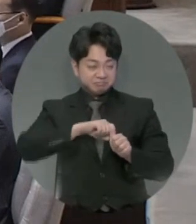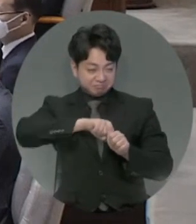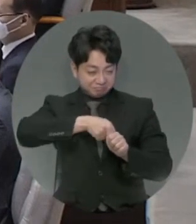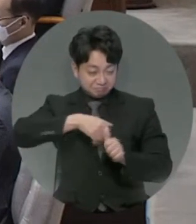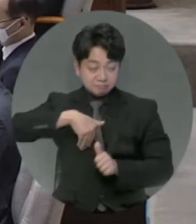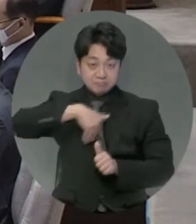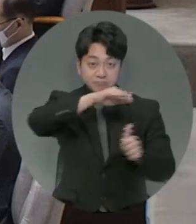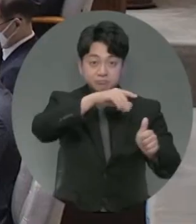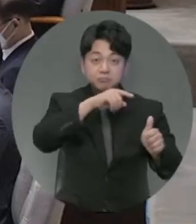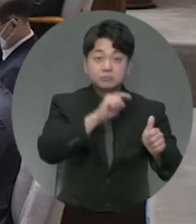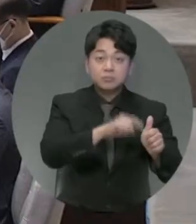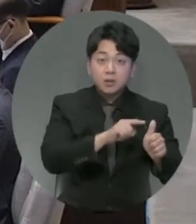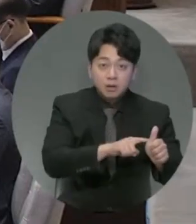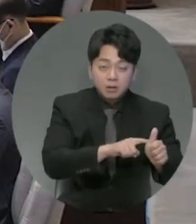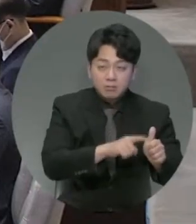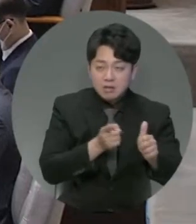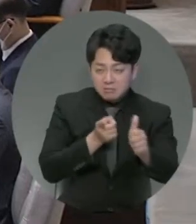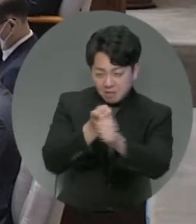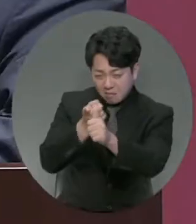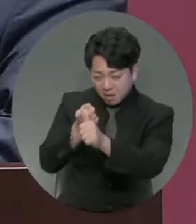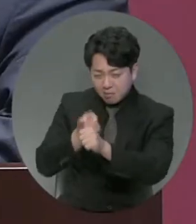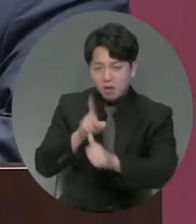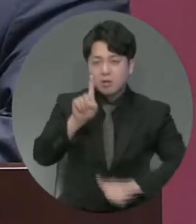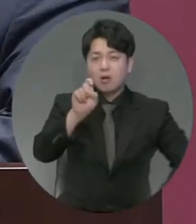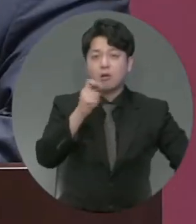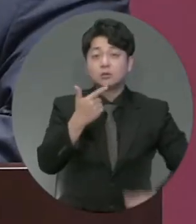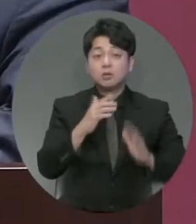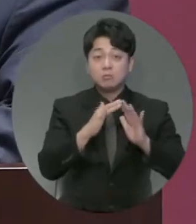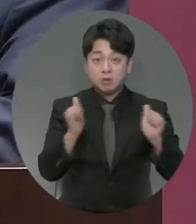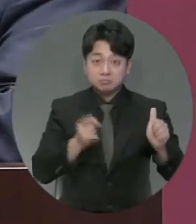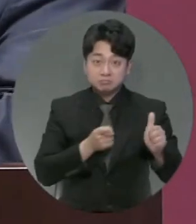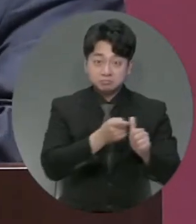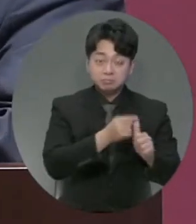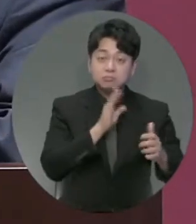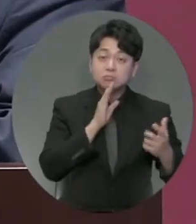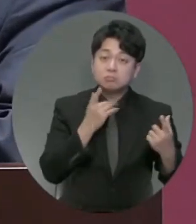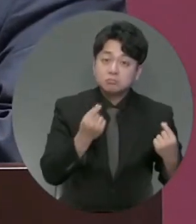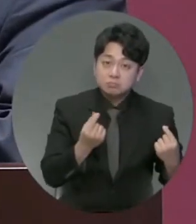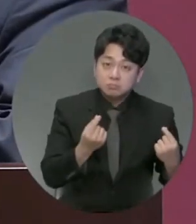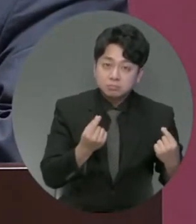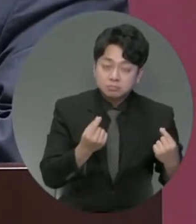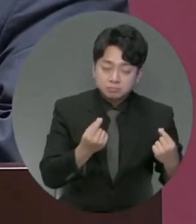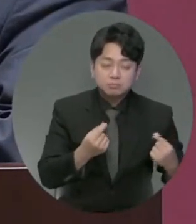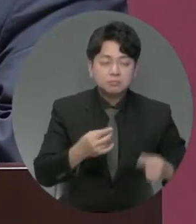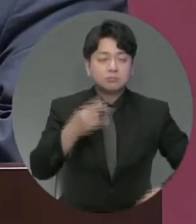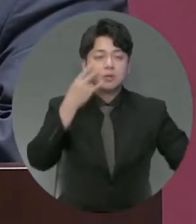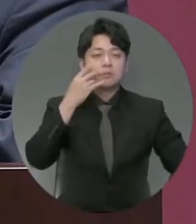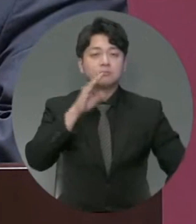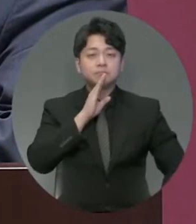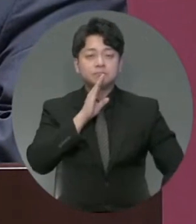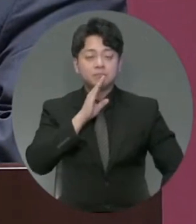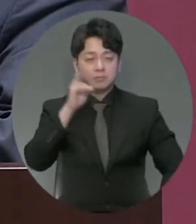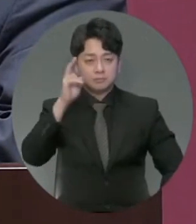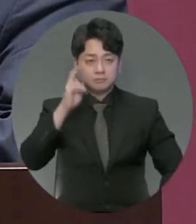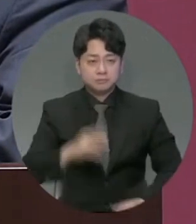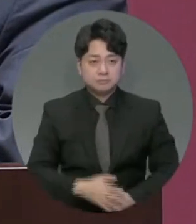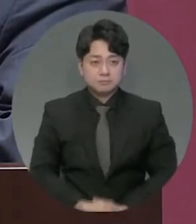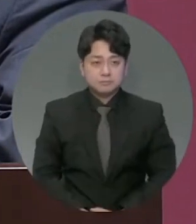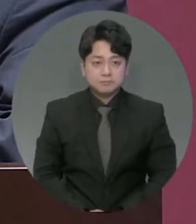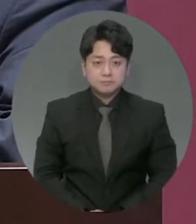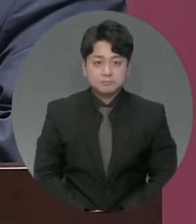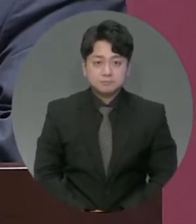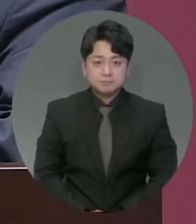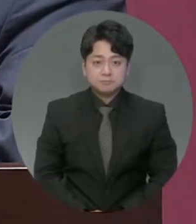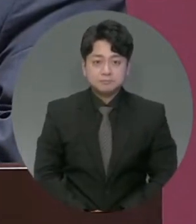흉악범 맞죠? 그럴 개연성이 좀 크다고 생각을 합니다. 네. 그런데 그 잘 아시다시피 저도 답변할 기회를 좀